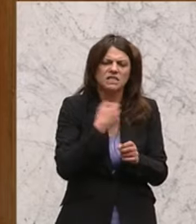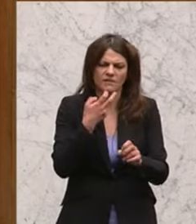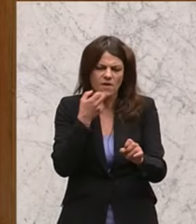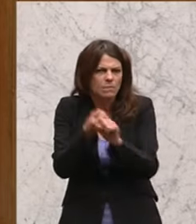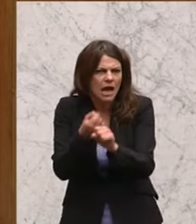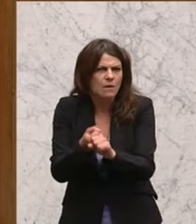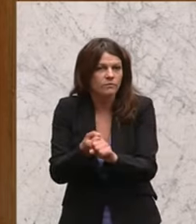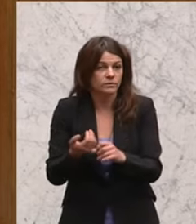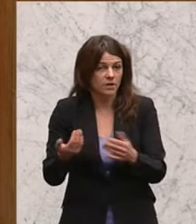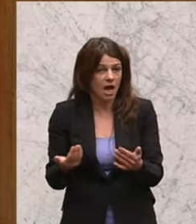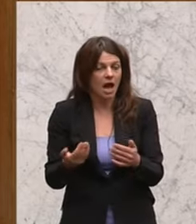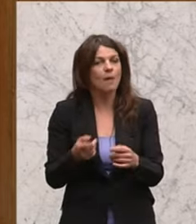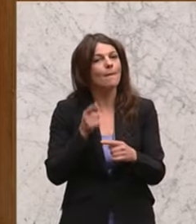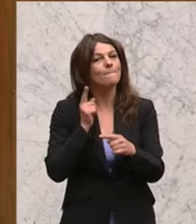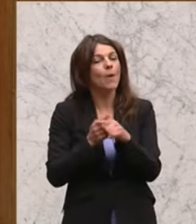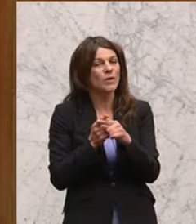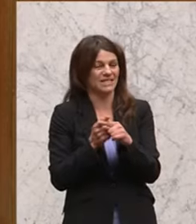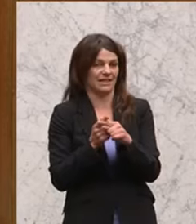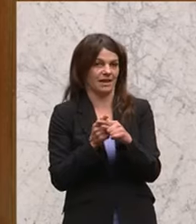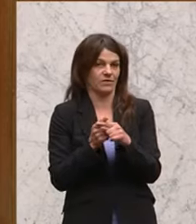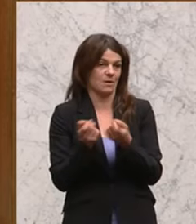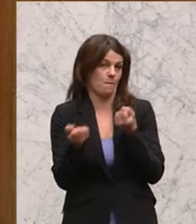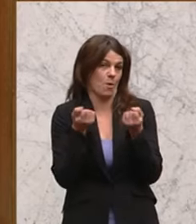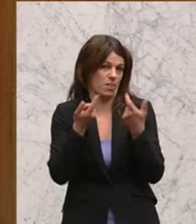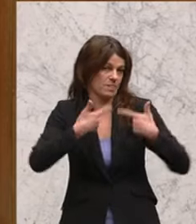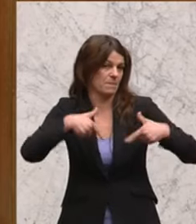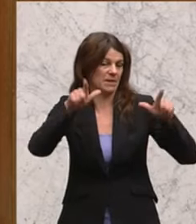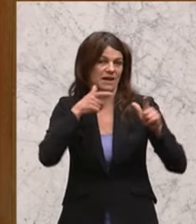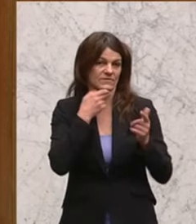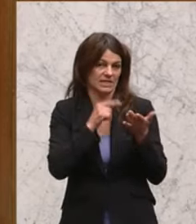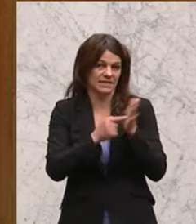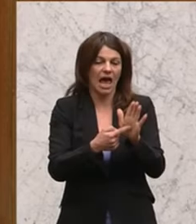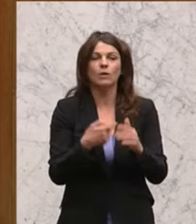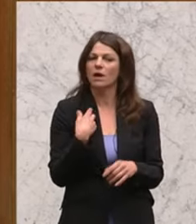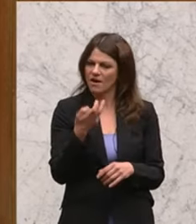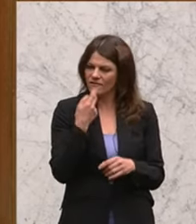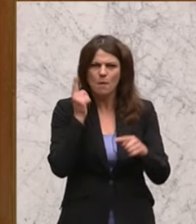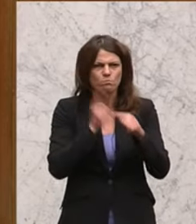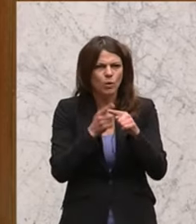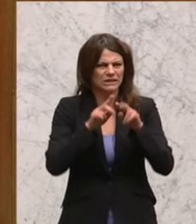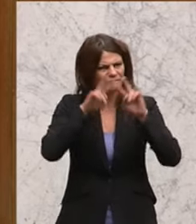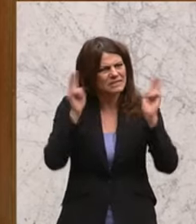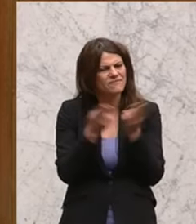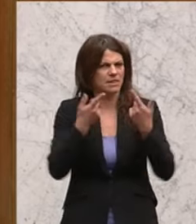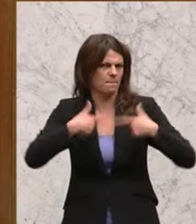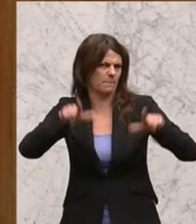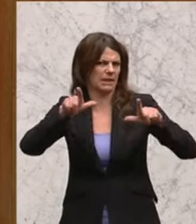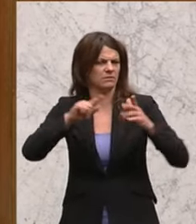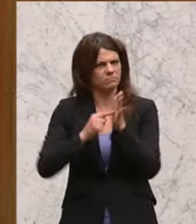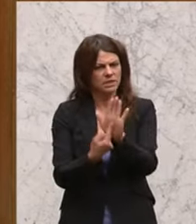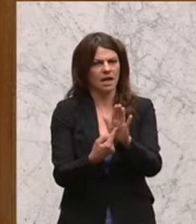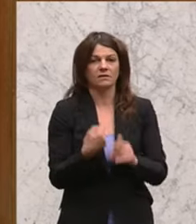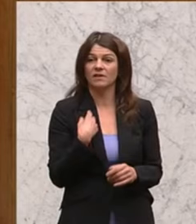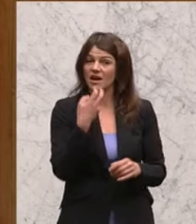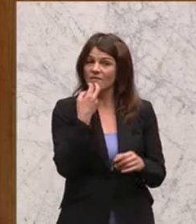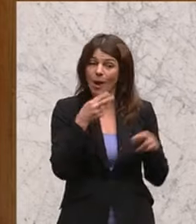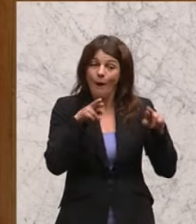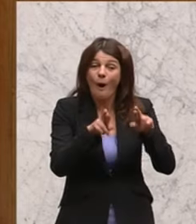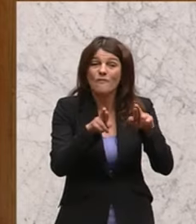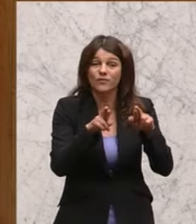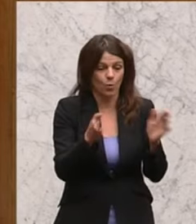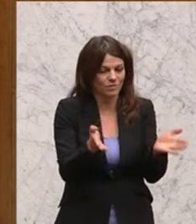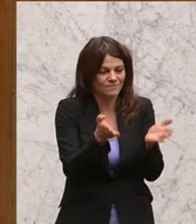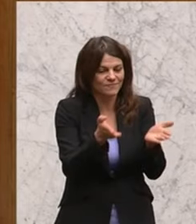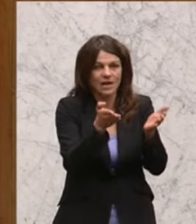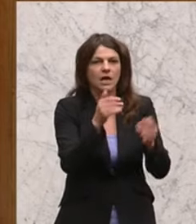bekämpfen, aber denen ein positives Politikbild und ein positives Weltbild gegenüberzustellen. Wir wollen die Hoffnung nähren und